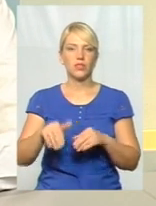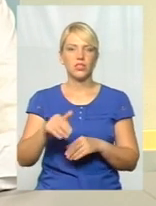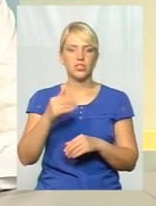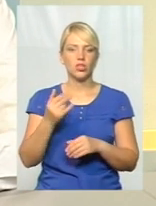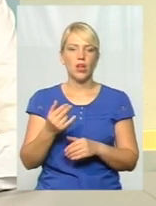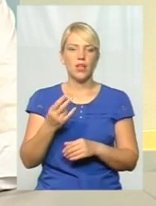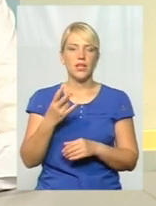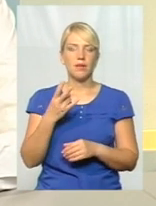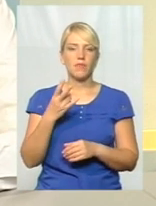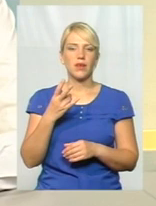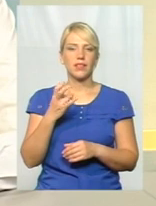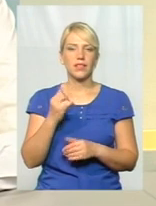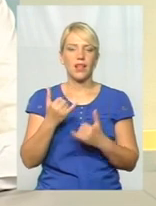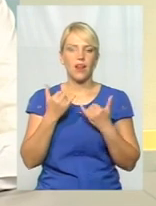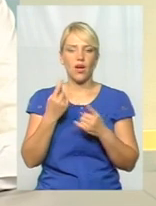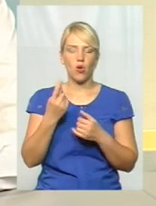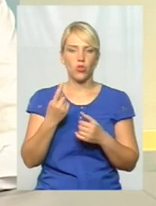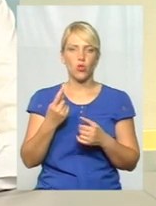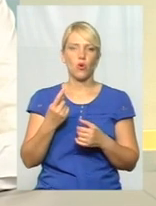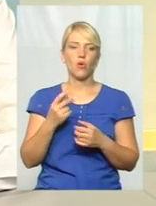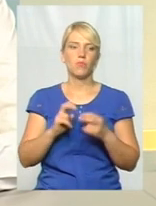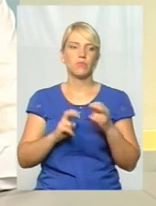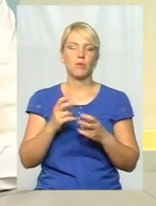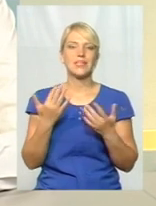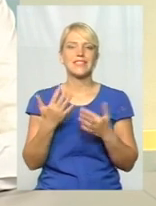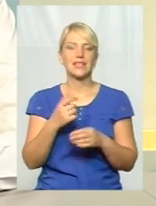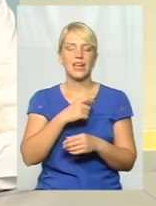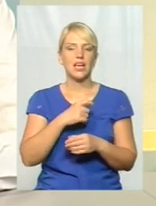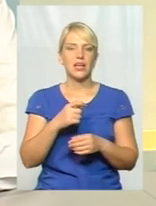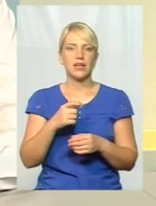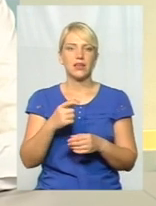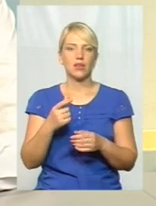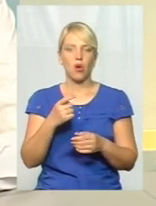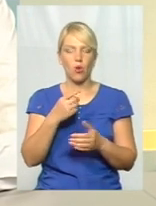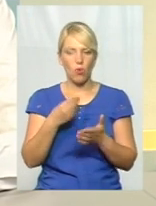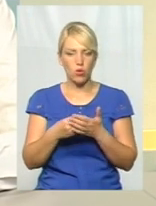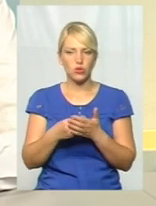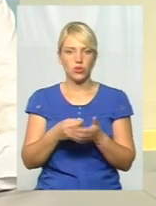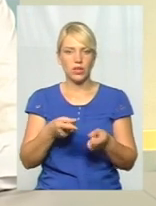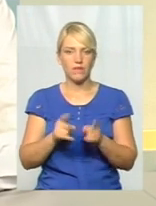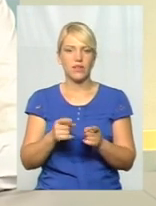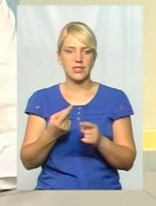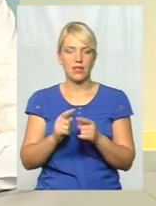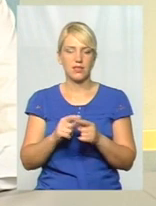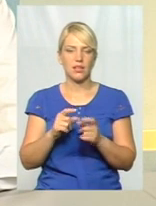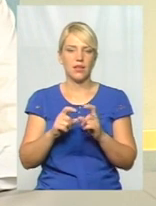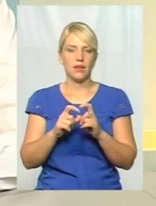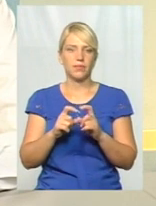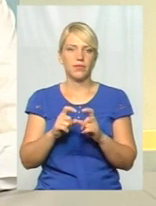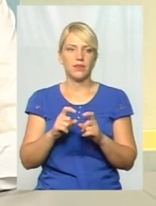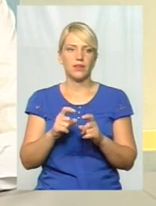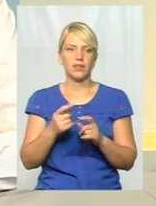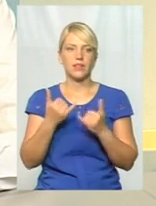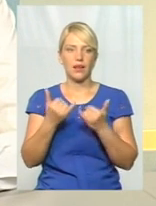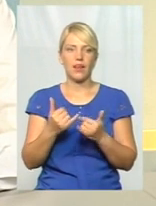підприємства, яка собівартість даного модему, ну, ми можемо тільки догадатися. Для виробників касових апаратів навіть не снились